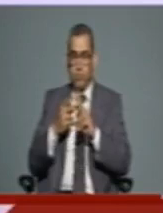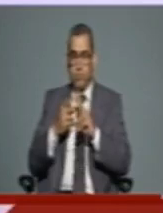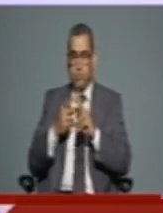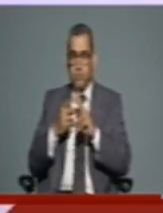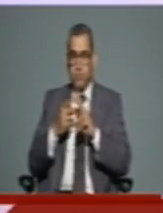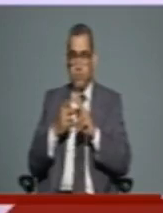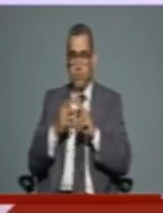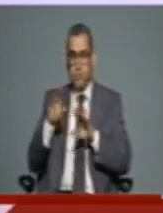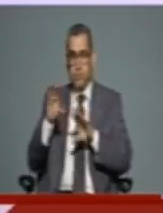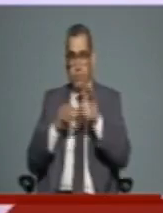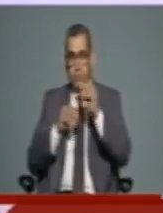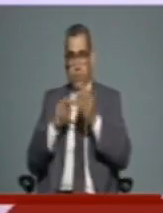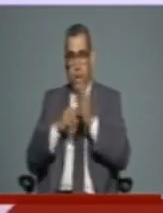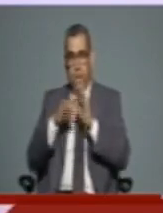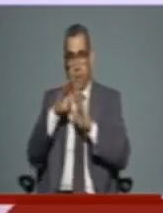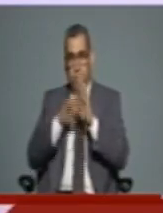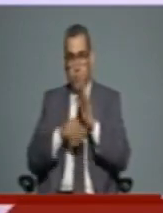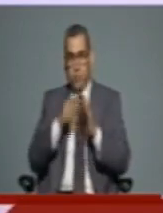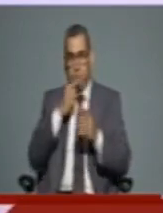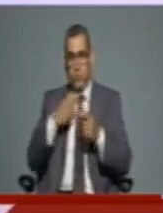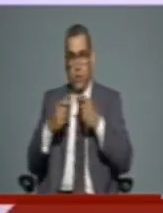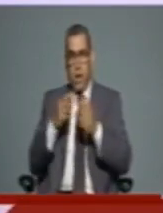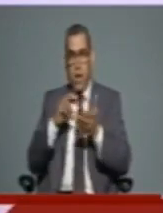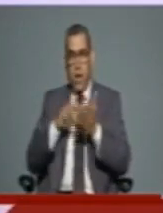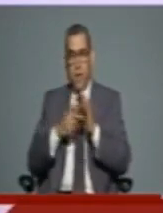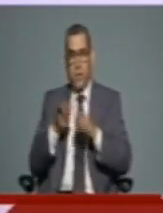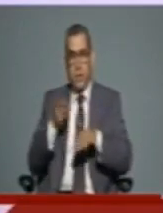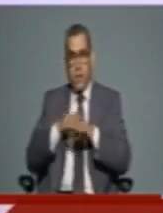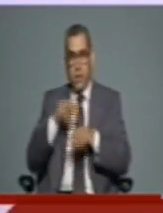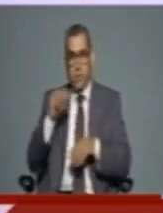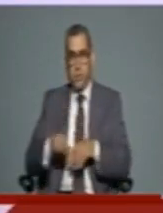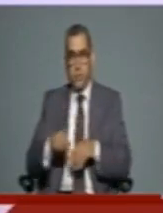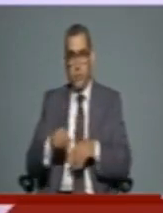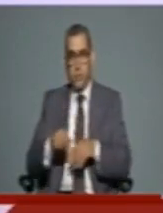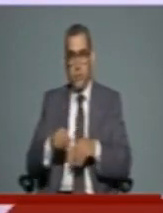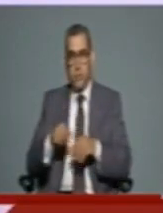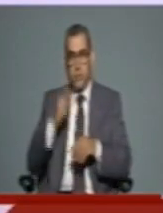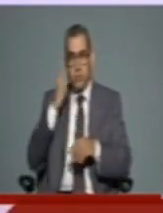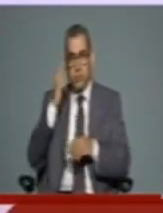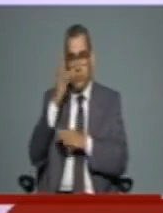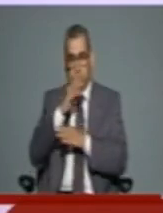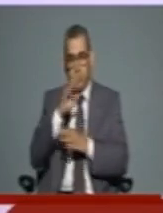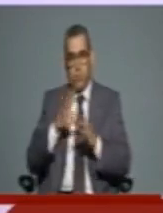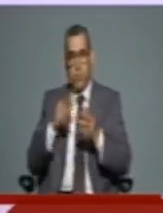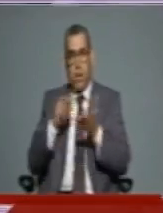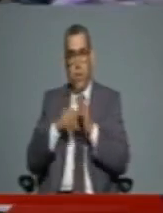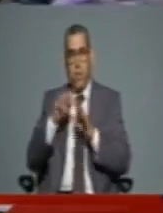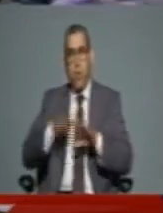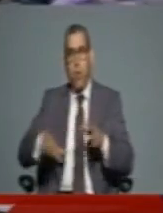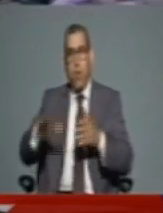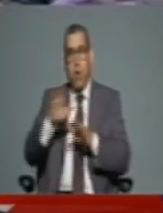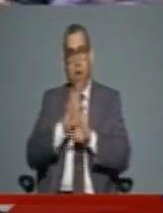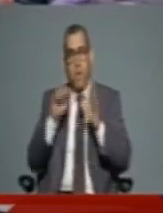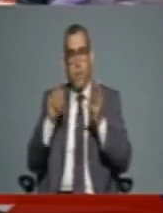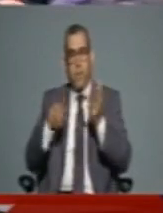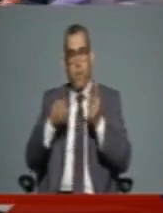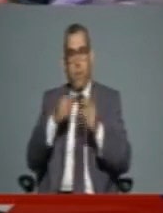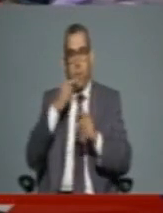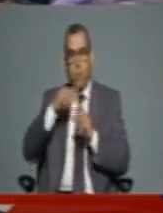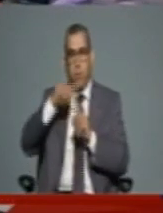البائعين والشاريين وكذلك الناس بتوع التقييم وكل الامور اللازمه في البورصه.